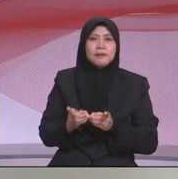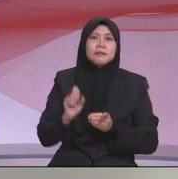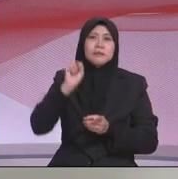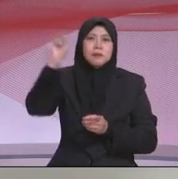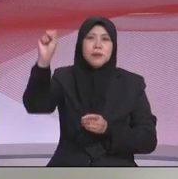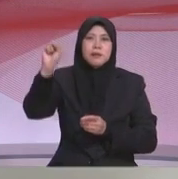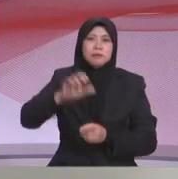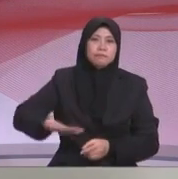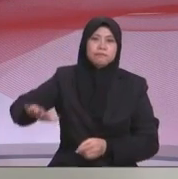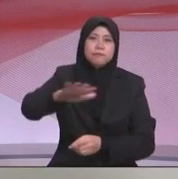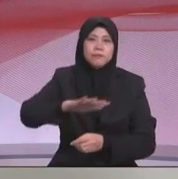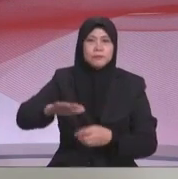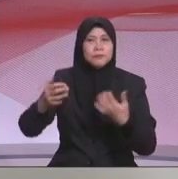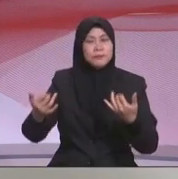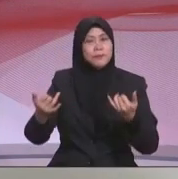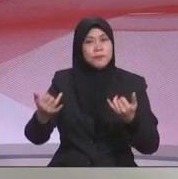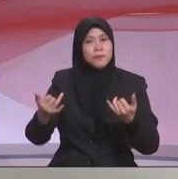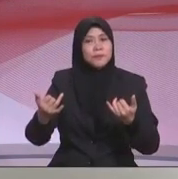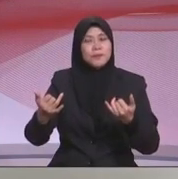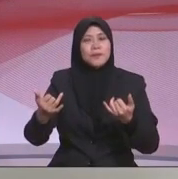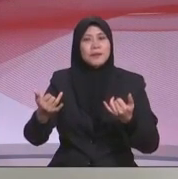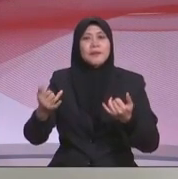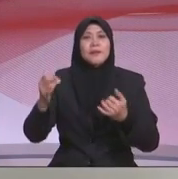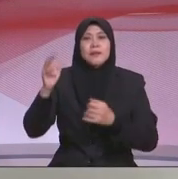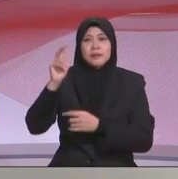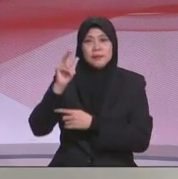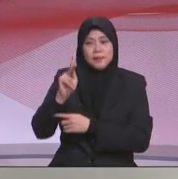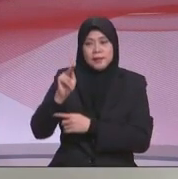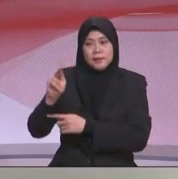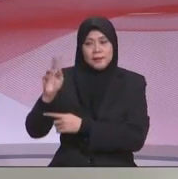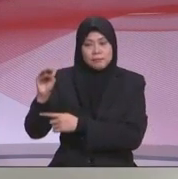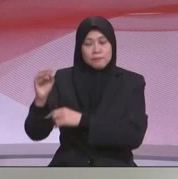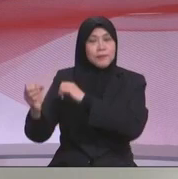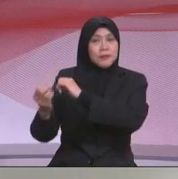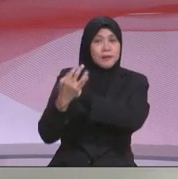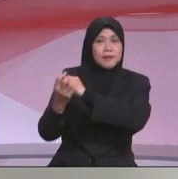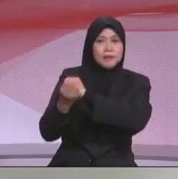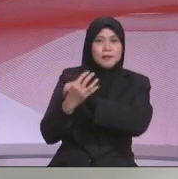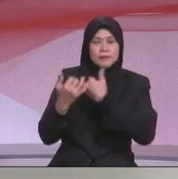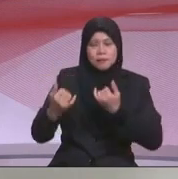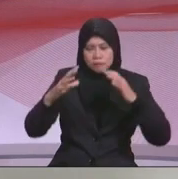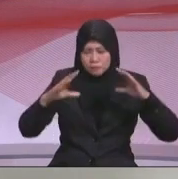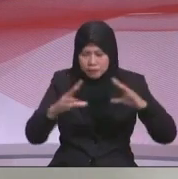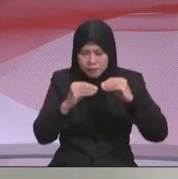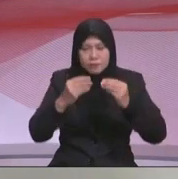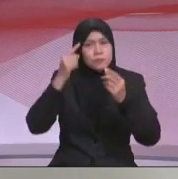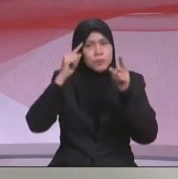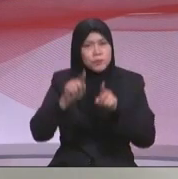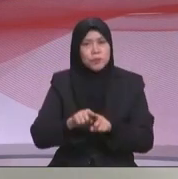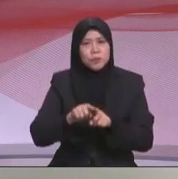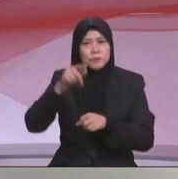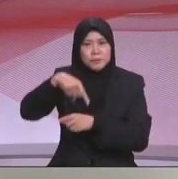negeri Sabah. Oleh itu, di atas nasihat KKM, sidang khas bertuju